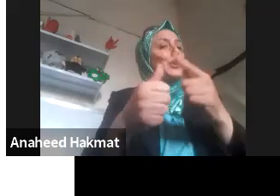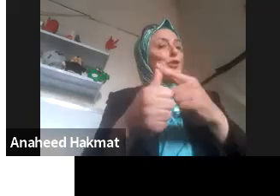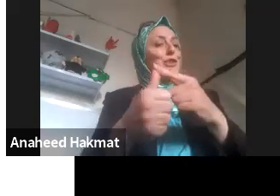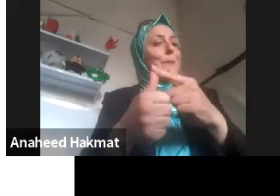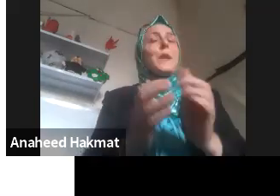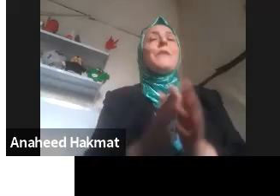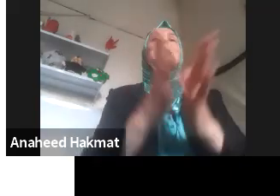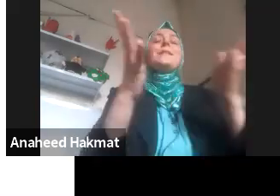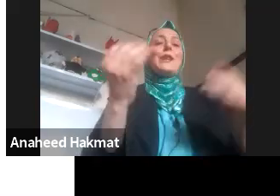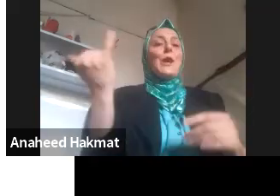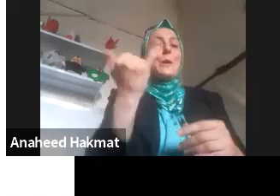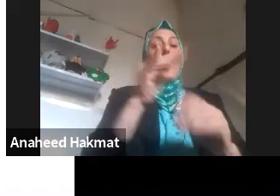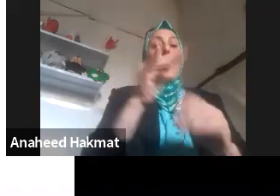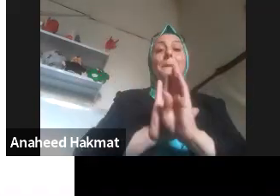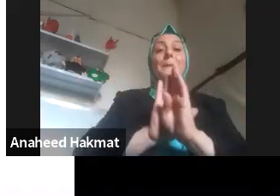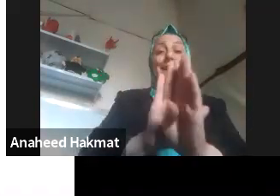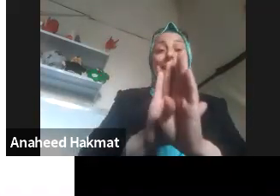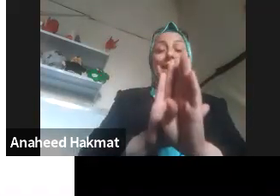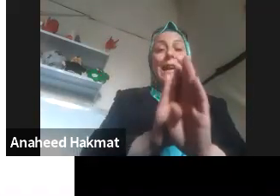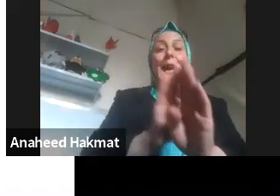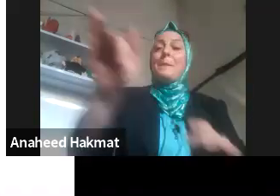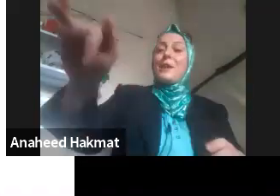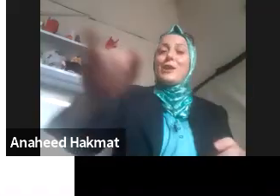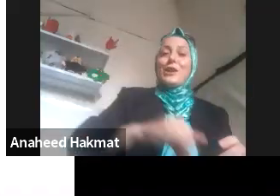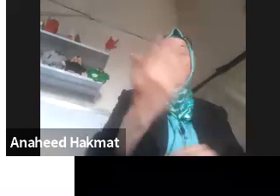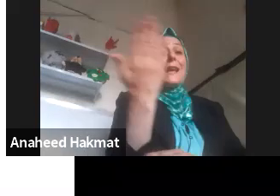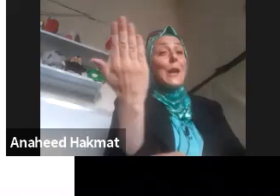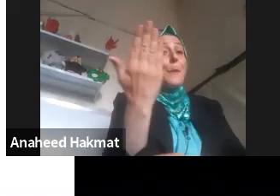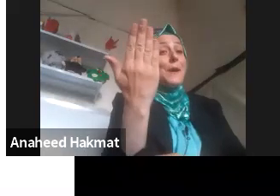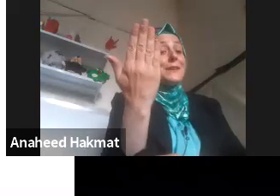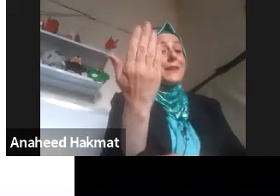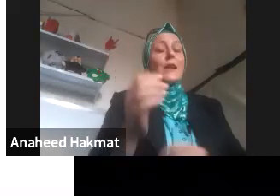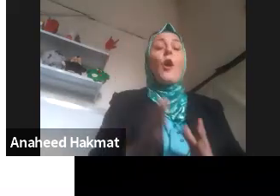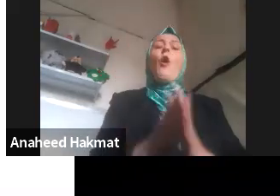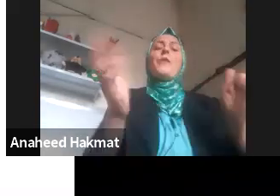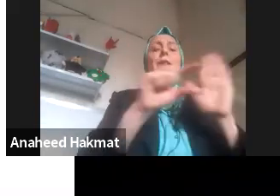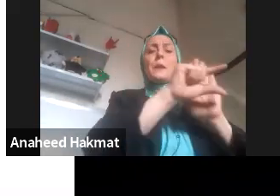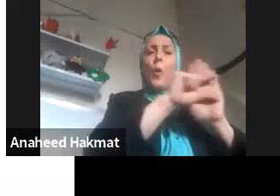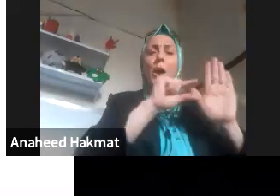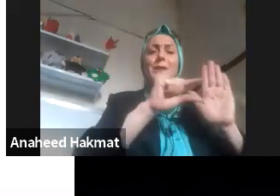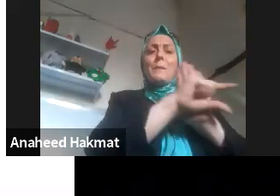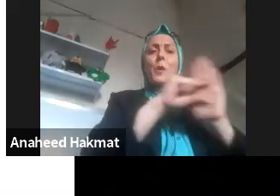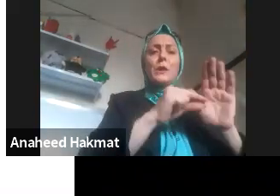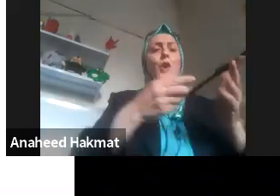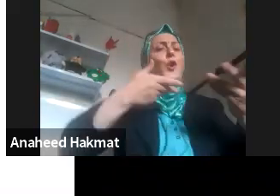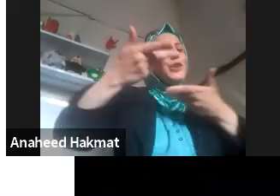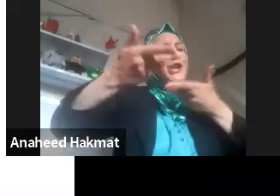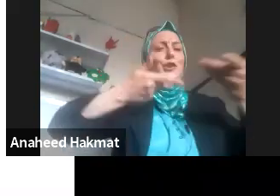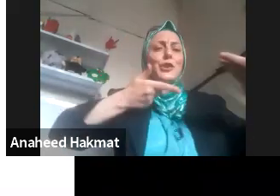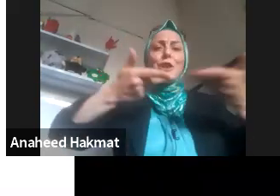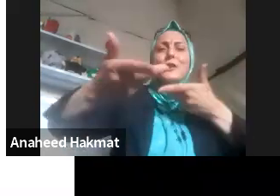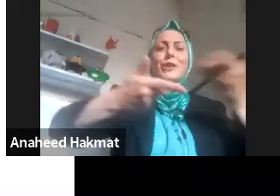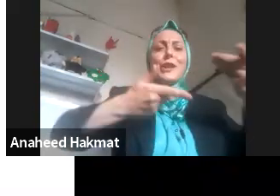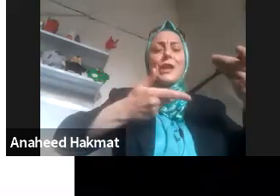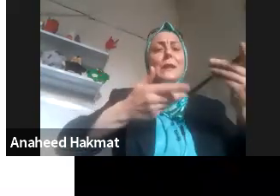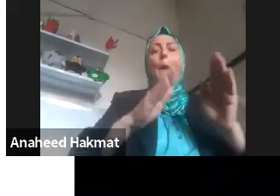مهم ندعم مبادرات الرجعة للمدرسة، في كثير قضايا وفي كثير نقاشات هاي الأيام بتصير كمان باتجاه